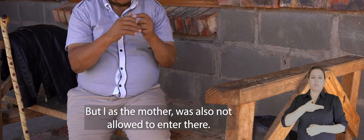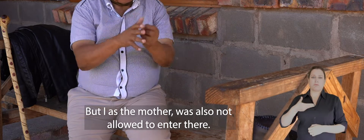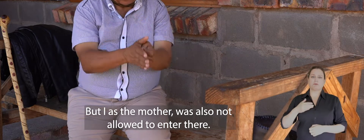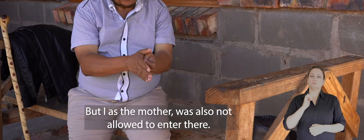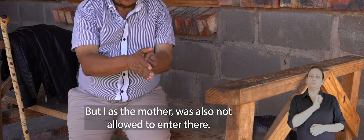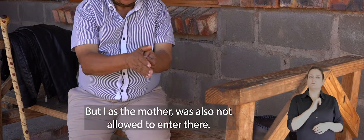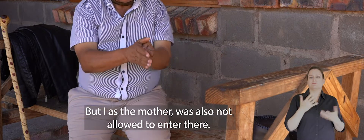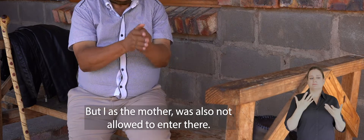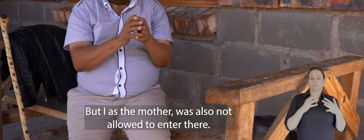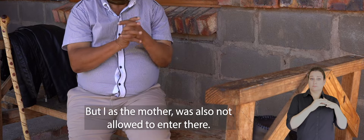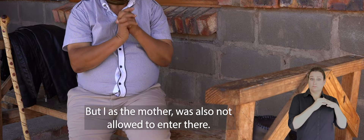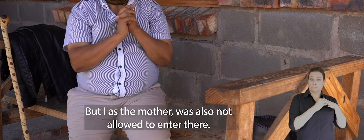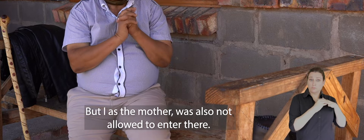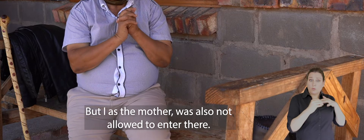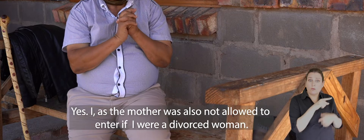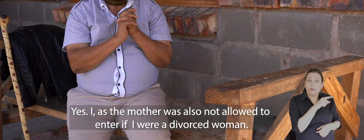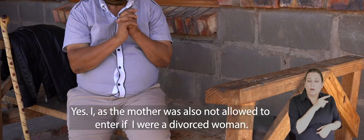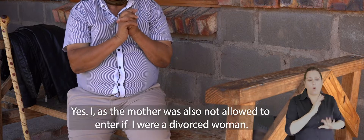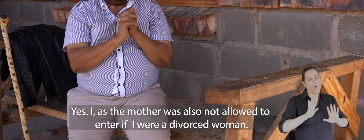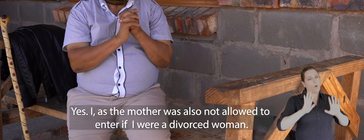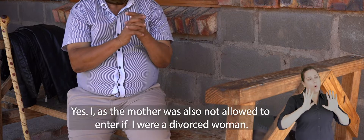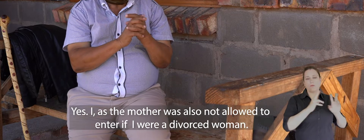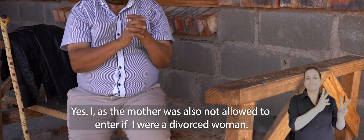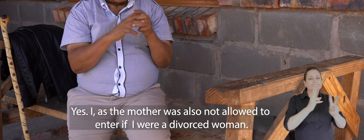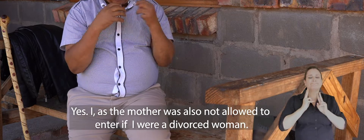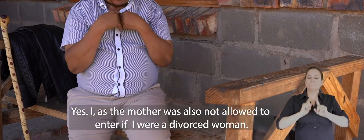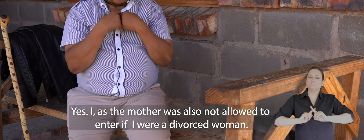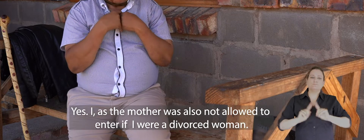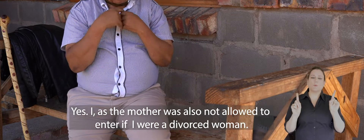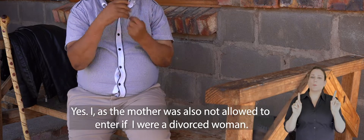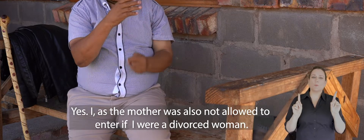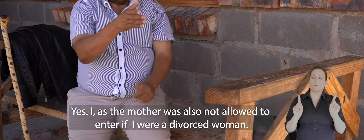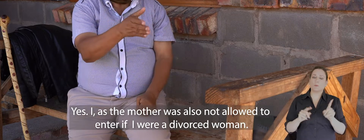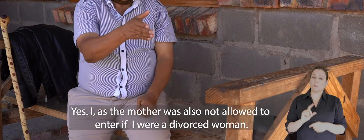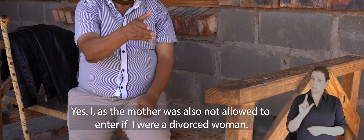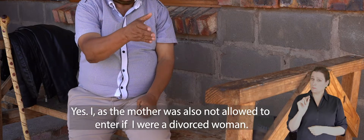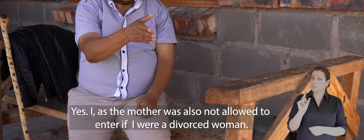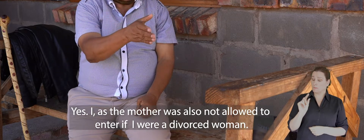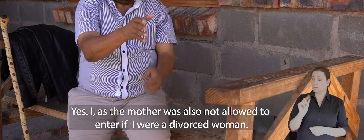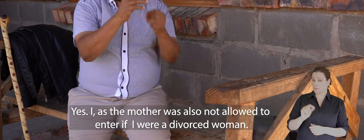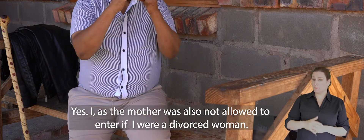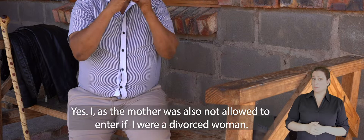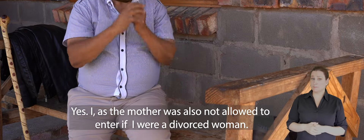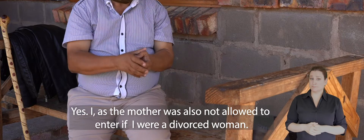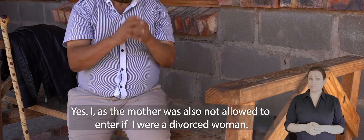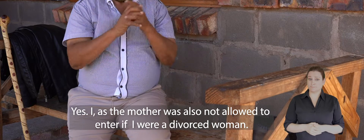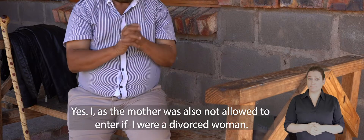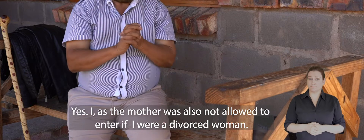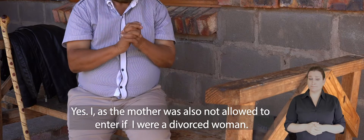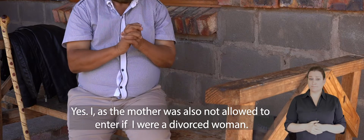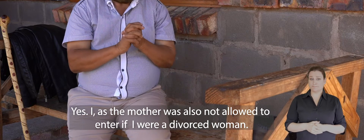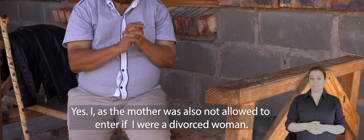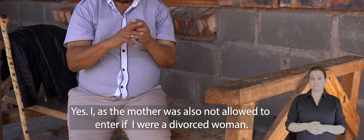mag ook niet daar ingegaan het. Als die ma? Ja, ik als die ma mag niet daar ingegaan het. Zou